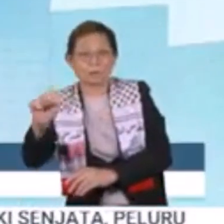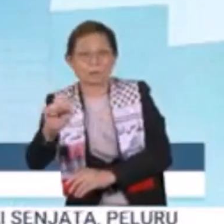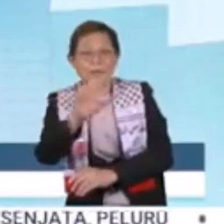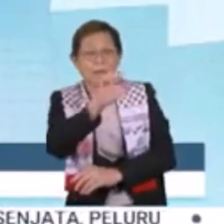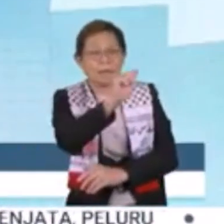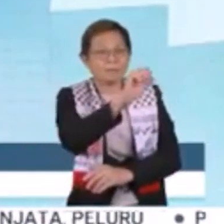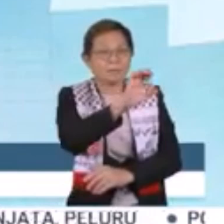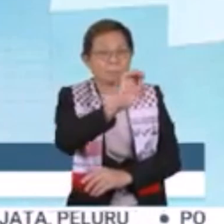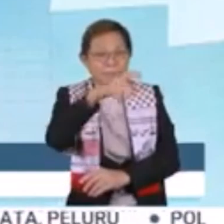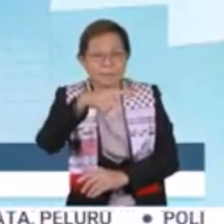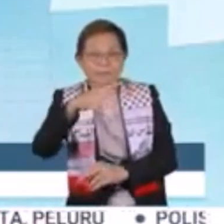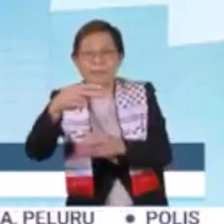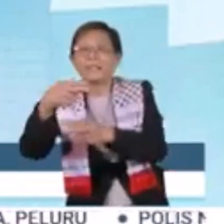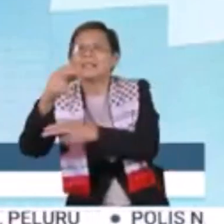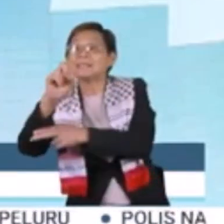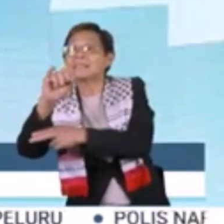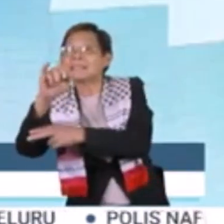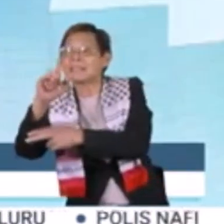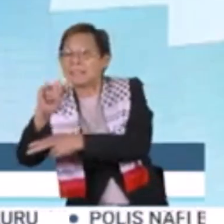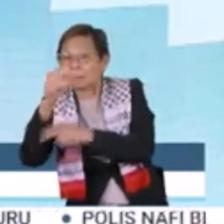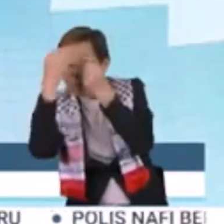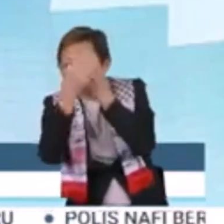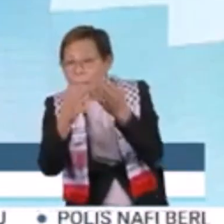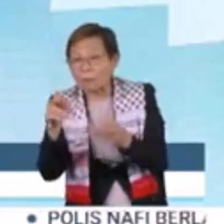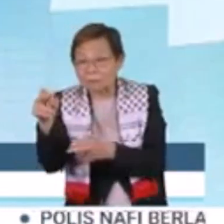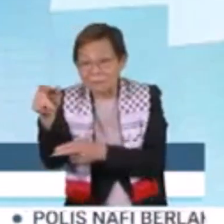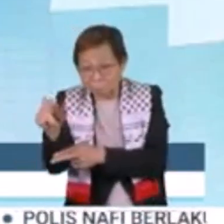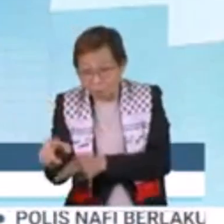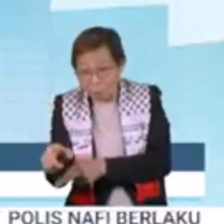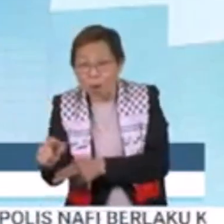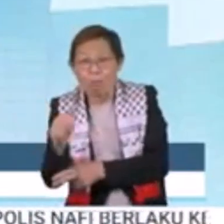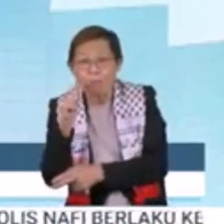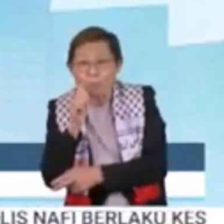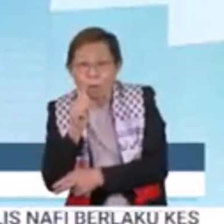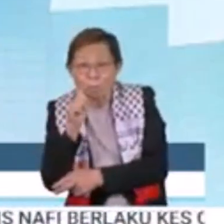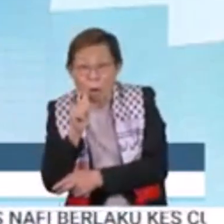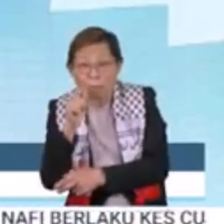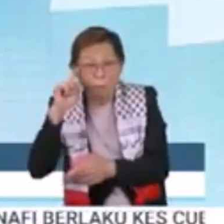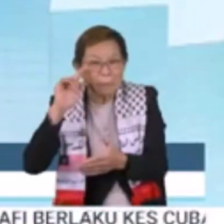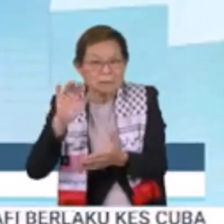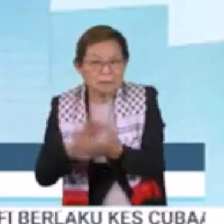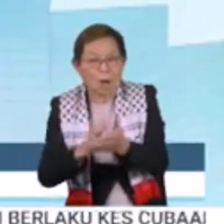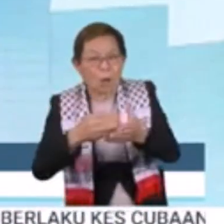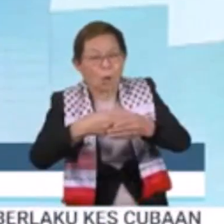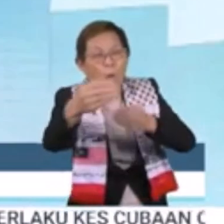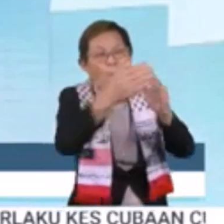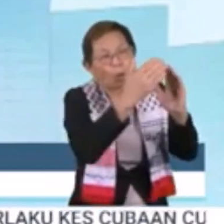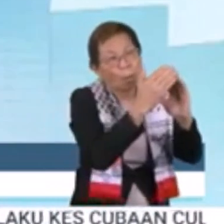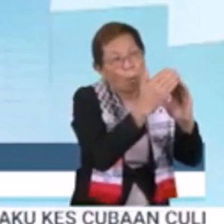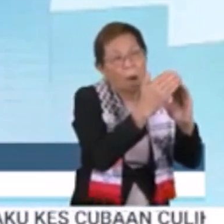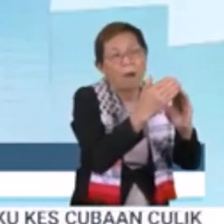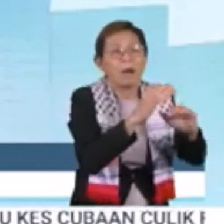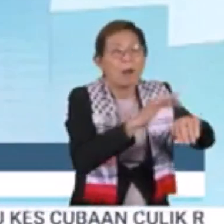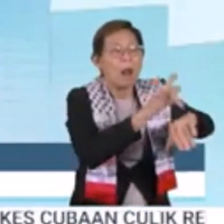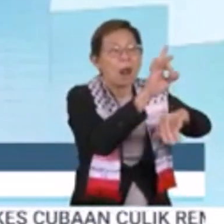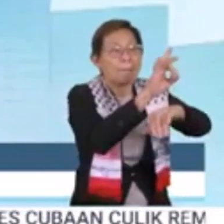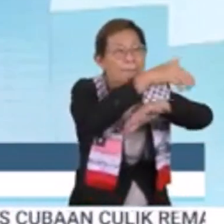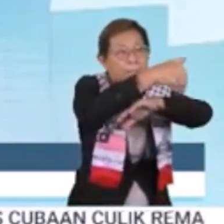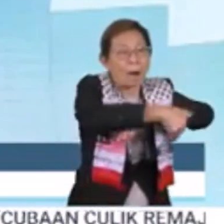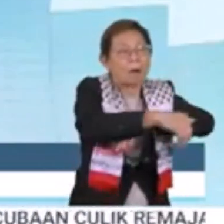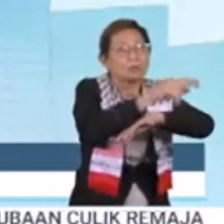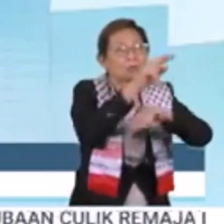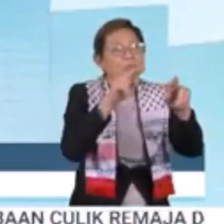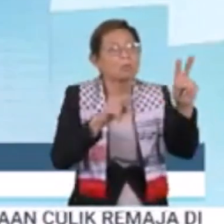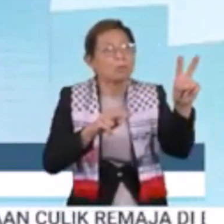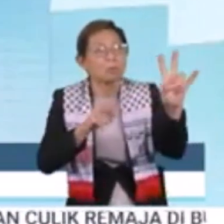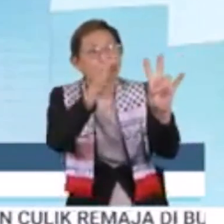ACP Siti Nor Salawati Saan memaklumkan Siti Alia Umairah Naim dipercayai keluar dari rumah antara pukul 8 malam